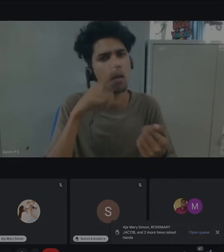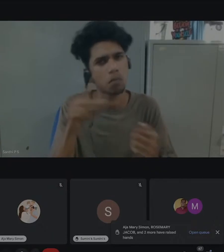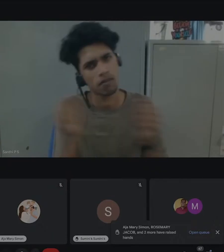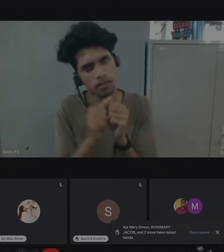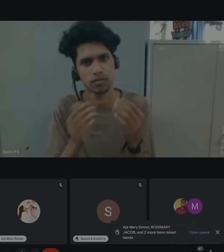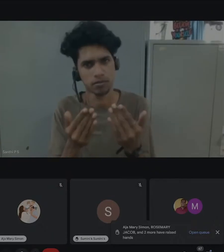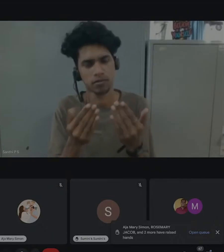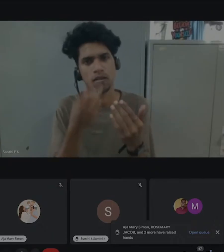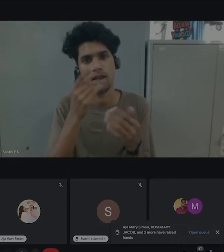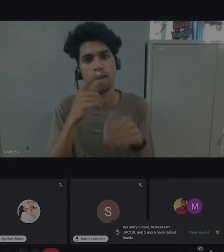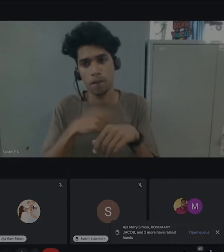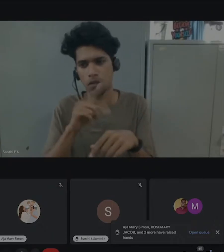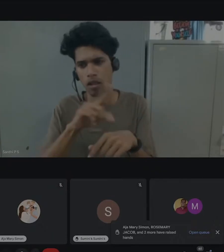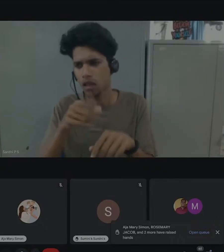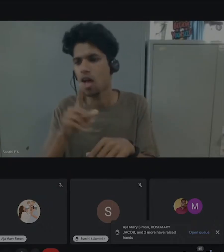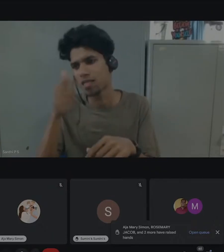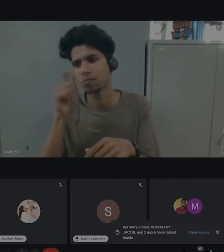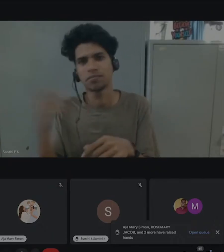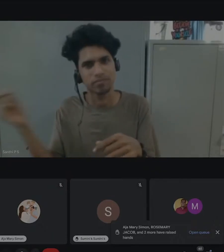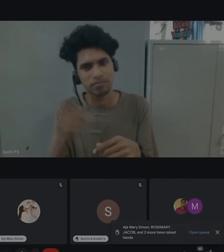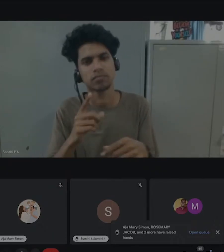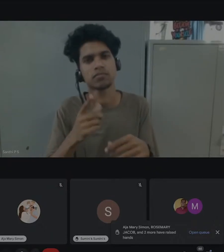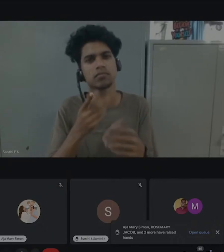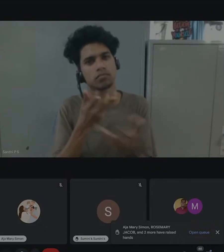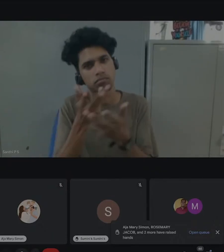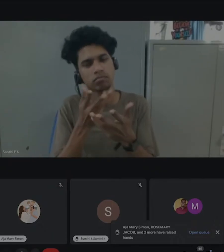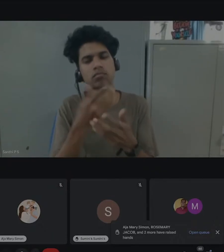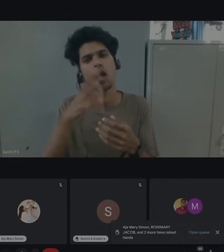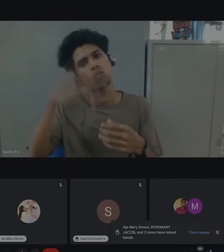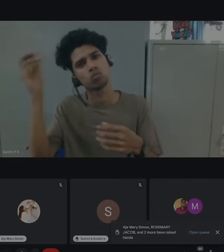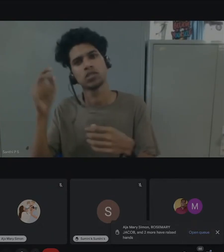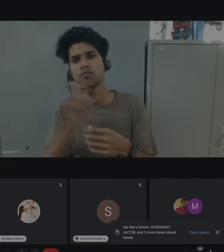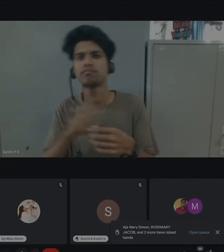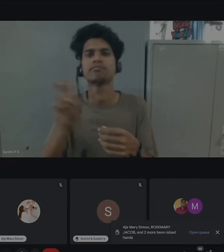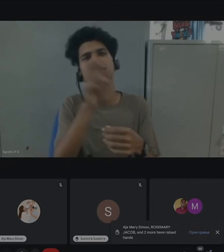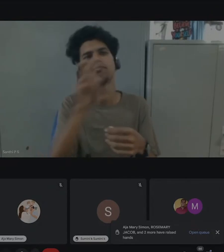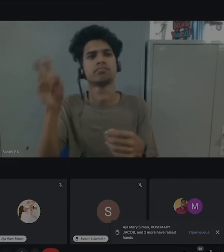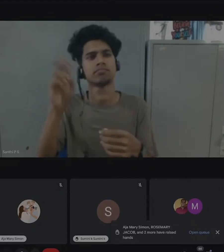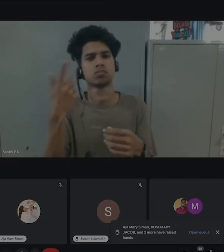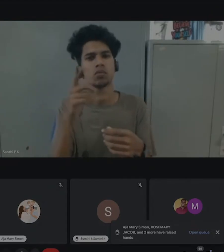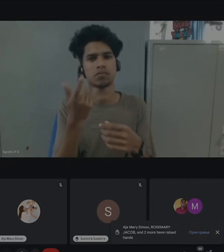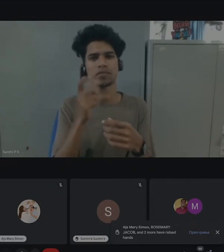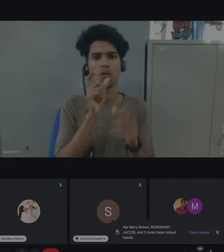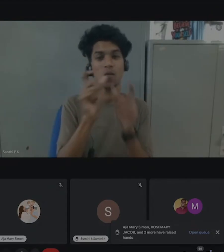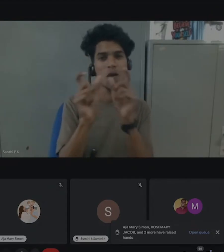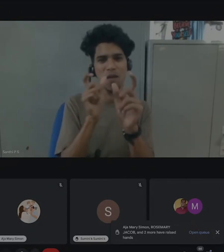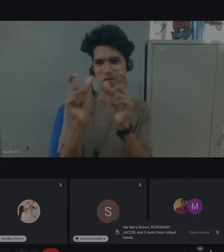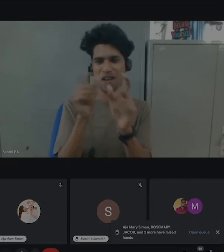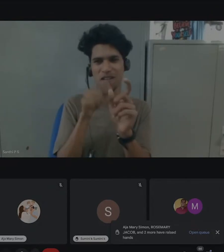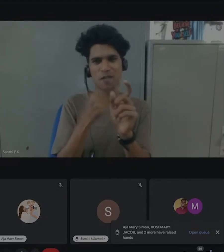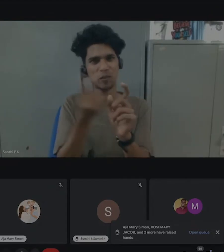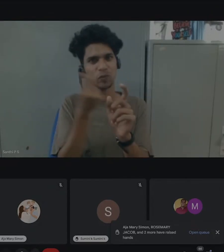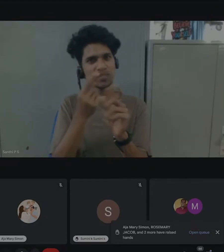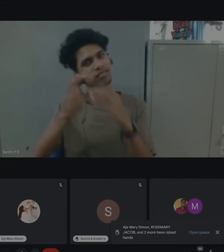നേരം കഴിയുമ്പോൾ മറ്റാരെങ്കിലും ഉണ്ടെങ്കിൽ അവർക്ക് ഇന്ററാക്ട് ചെയ്യാം, പുറത്ത് കൊണ്ടുപോകാം, കുഞ്ഞുമായിട്ട് കളിക്കാം, വാക്കുകൾ ഉപയോഗിച്ച് കളിക്കാം. അതായത് ഇപ്പോ നേരത്തെ